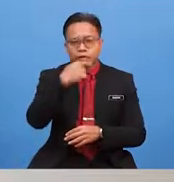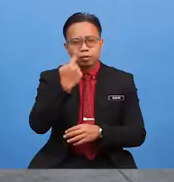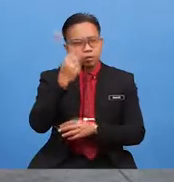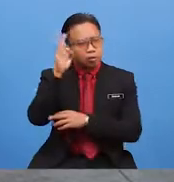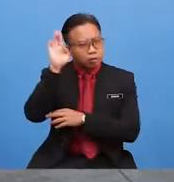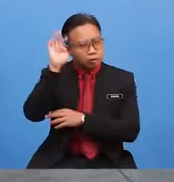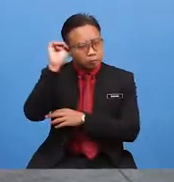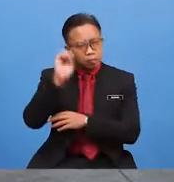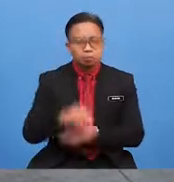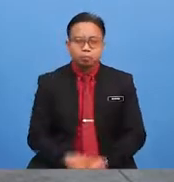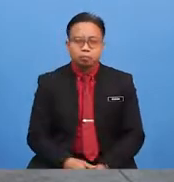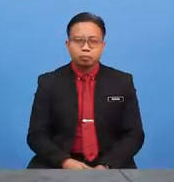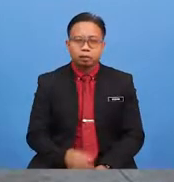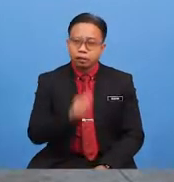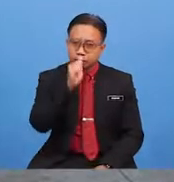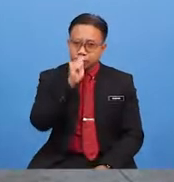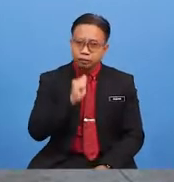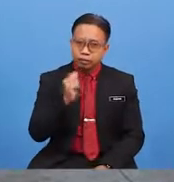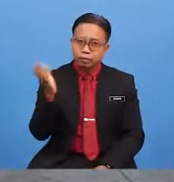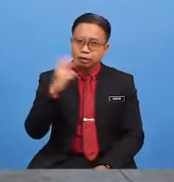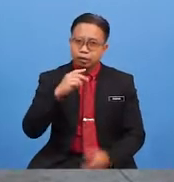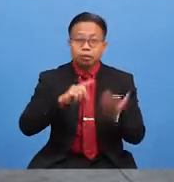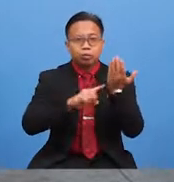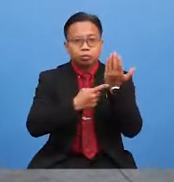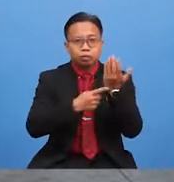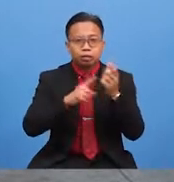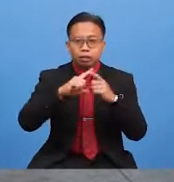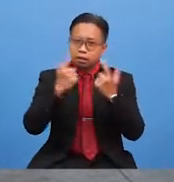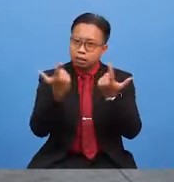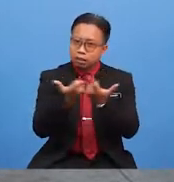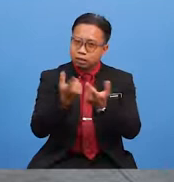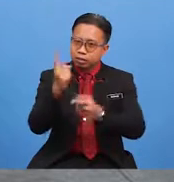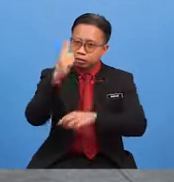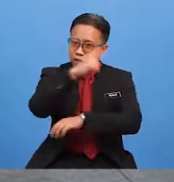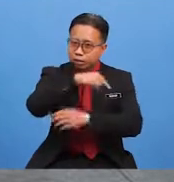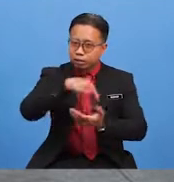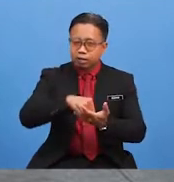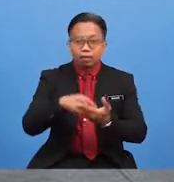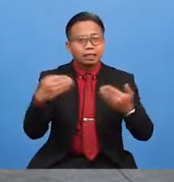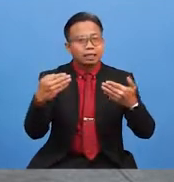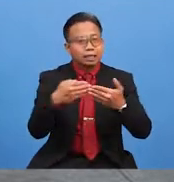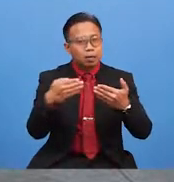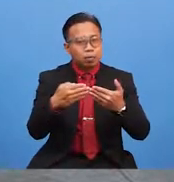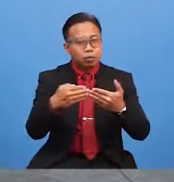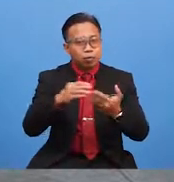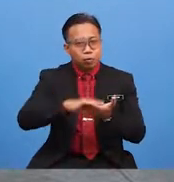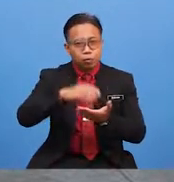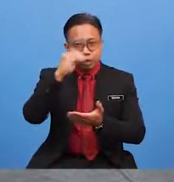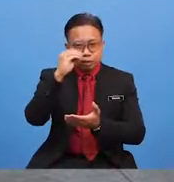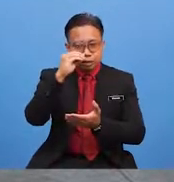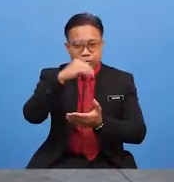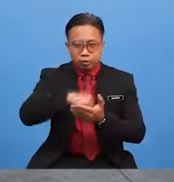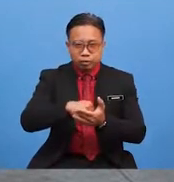Rembrandt? Sabar. Mari kita mulakan kelas pada hari ini dengan menyambung lagi pembelajaran dalam